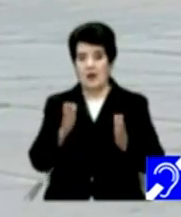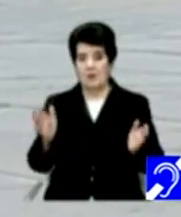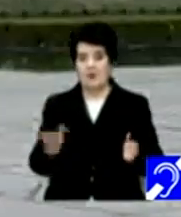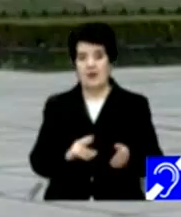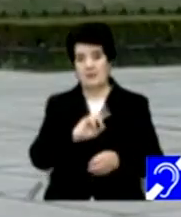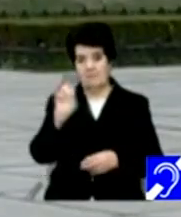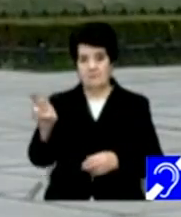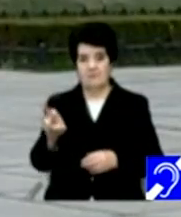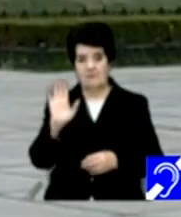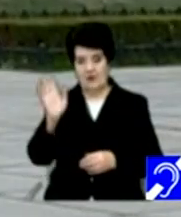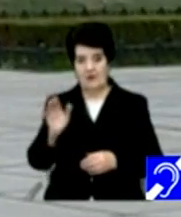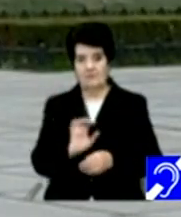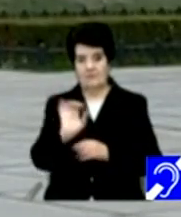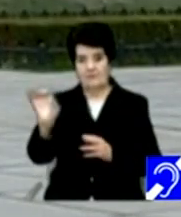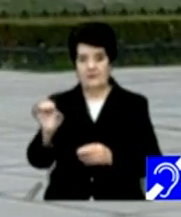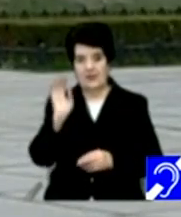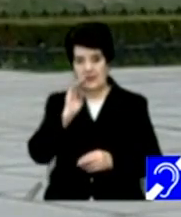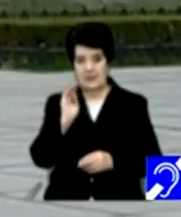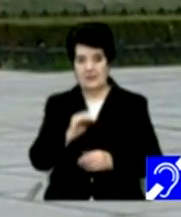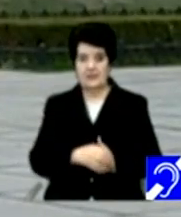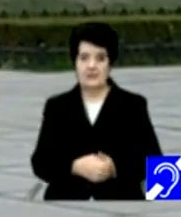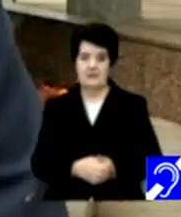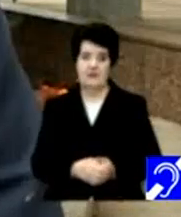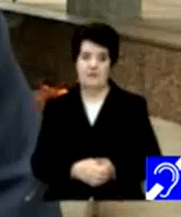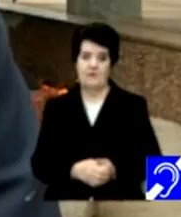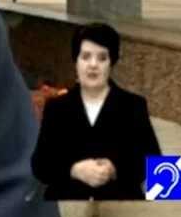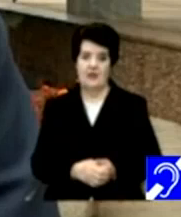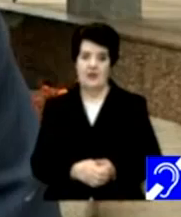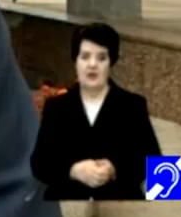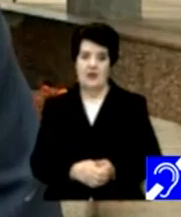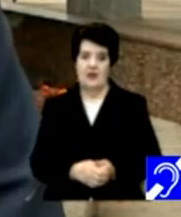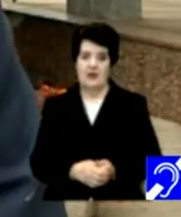merge către Transnistria. Pare mi se că vreo